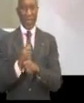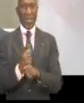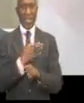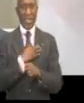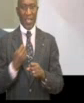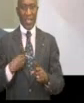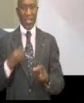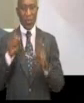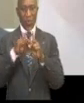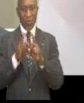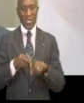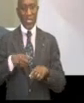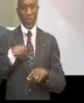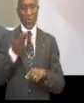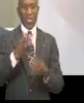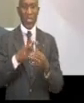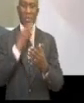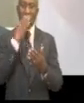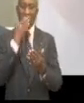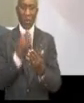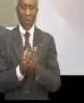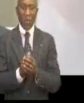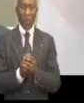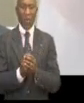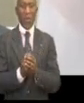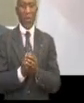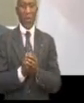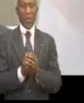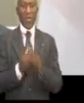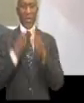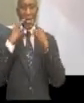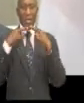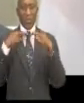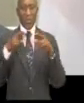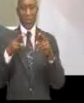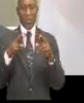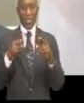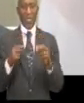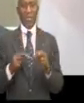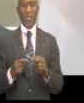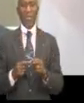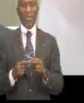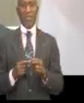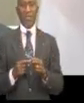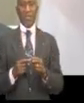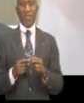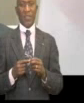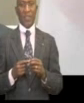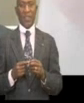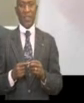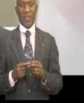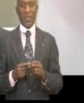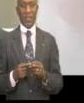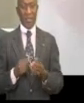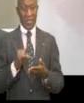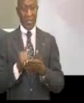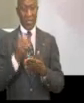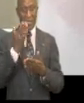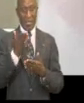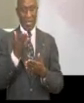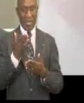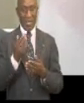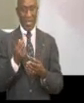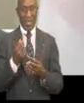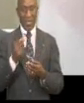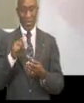résultats fiables et des documents qui sont légaux et fiables, c'est l'apport